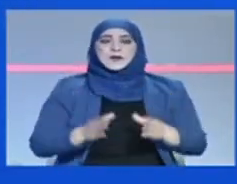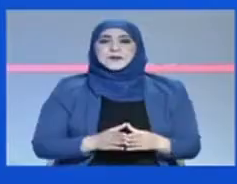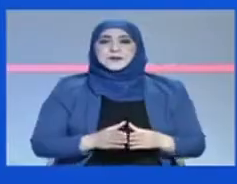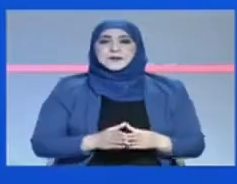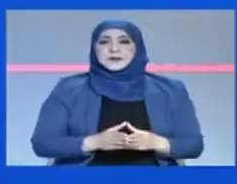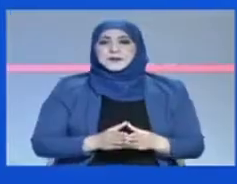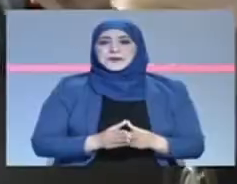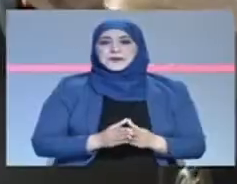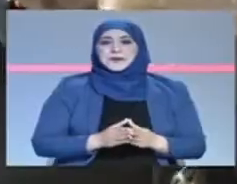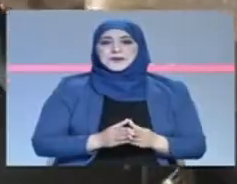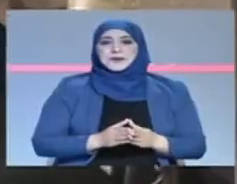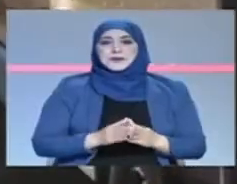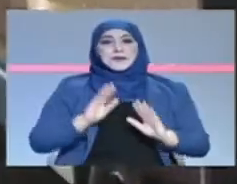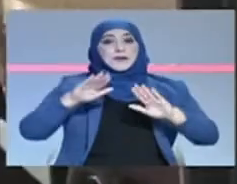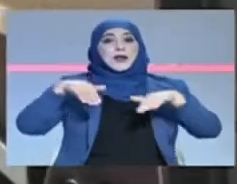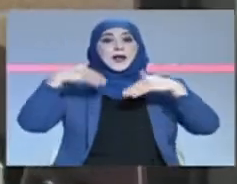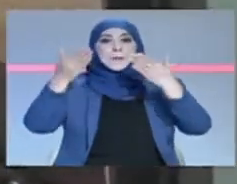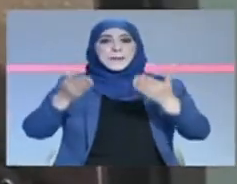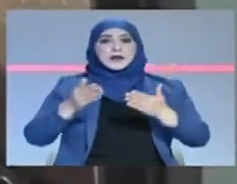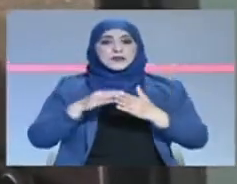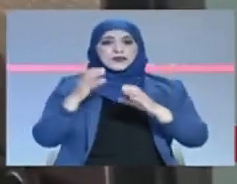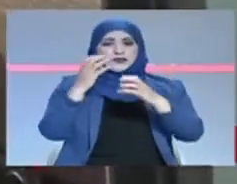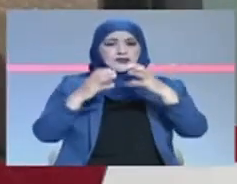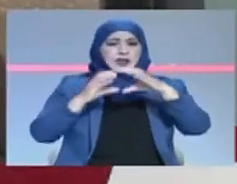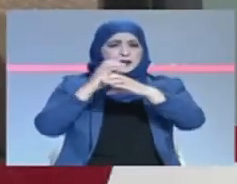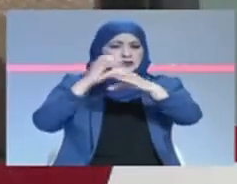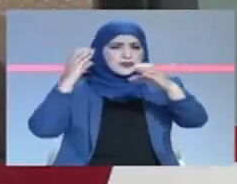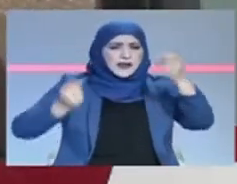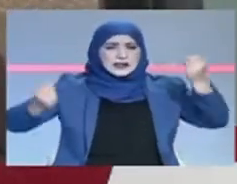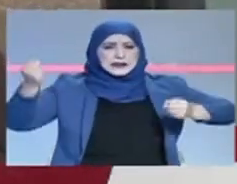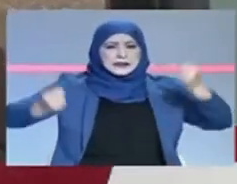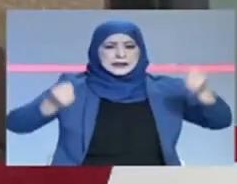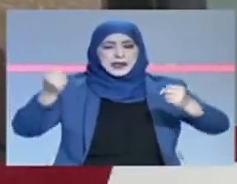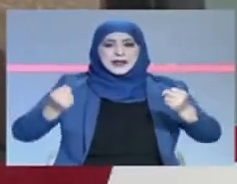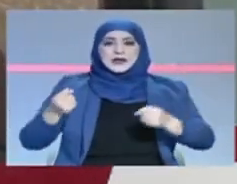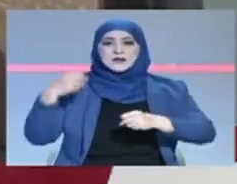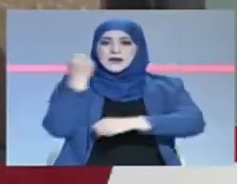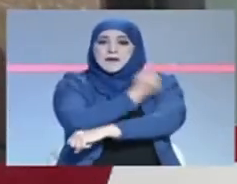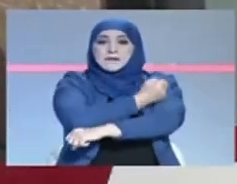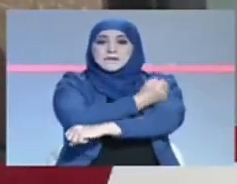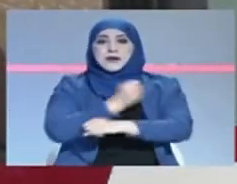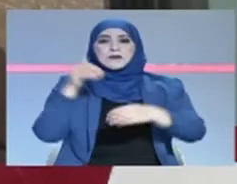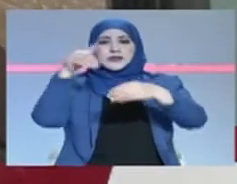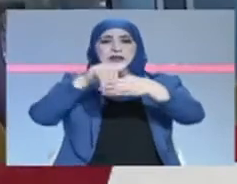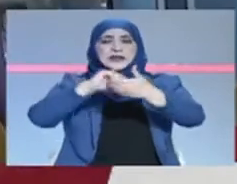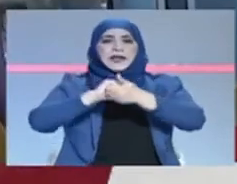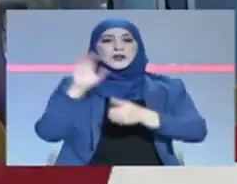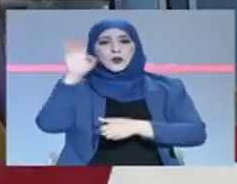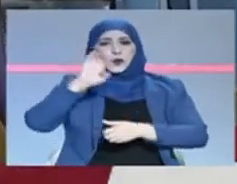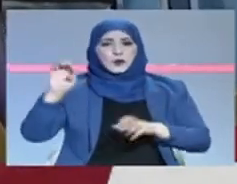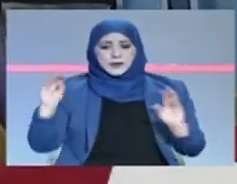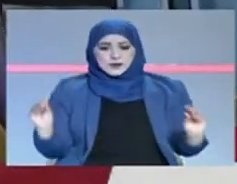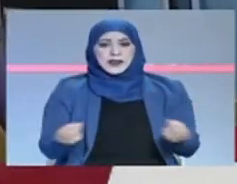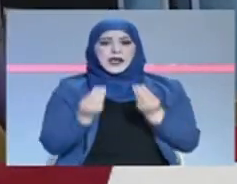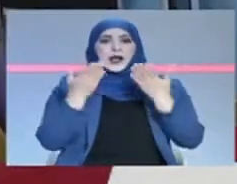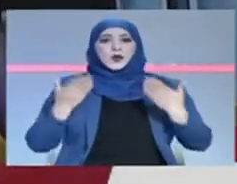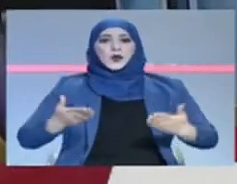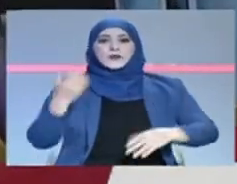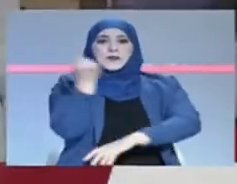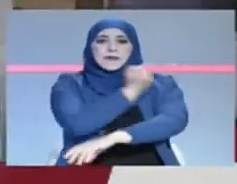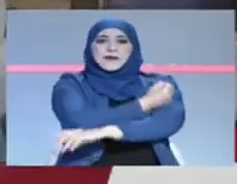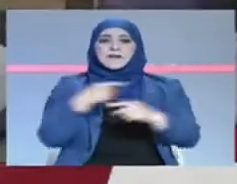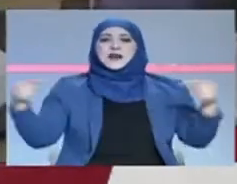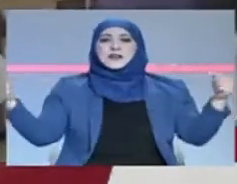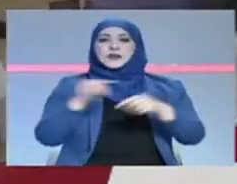كوفيد-19. بعد أن وصلت الشاحنات المحملة باللقاح إلى دول الاتحاد الأوروبي، بدأ الاتحاد اليوم حملة للتطعيم ضد